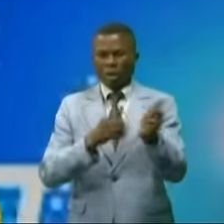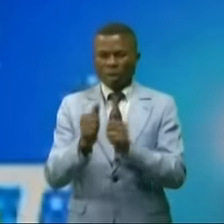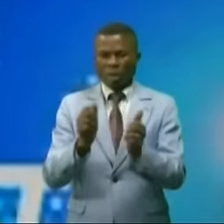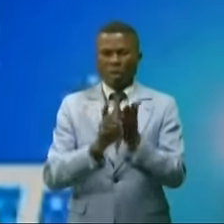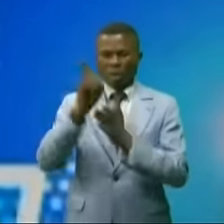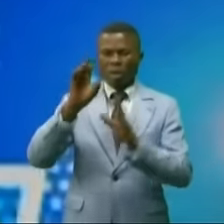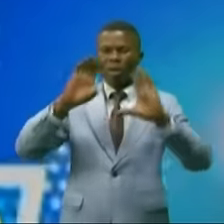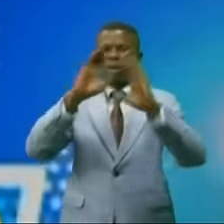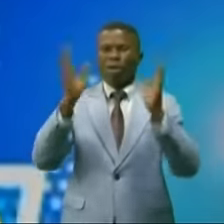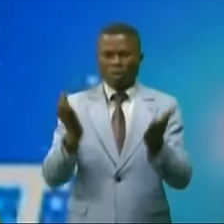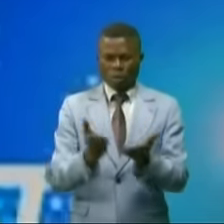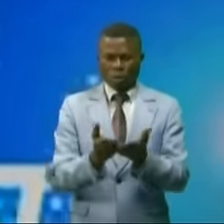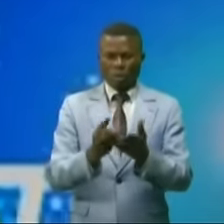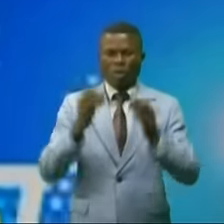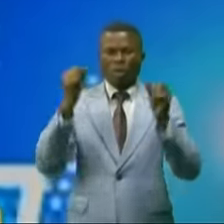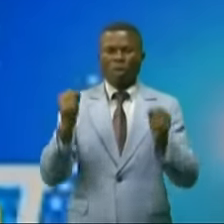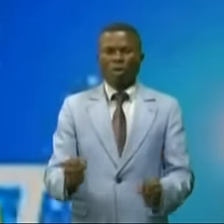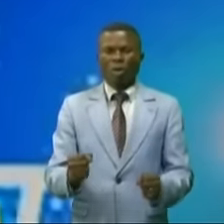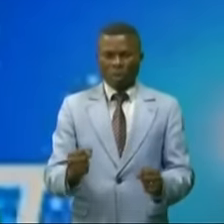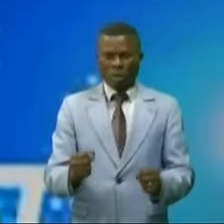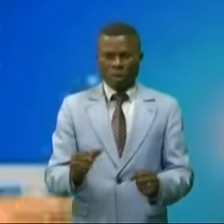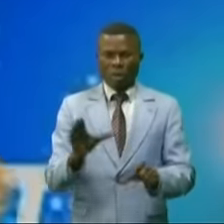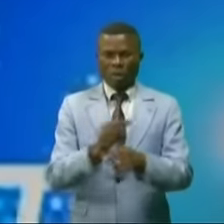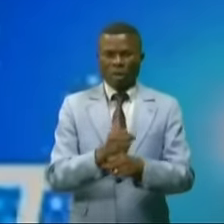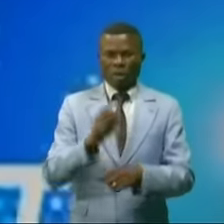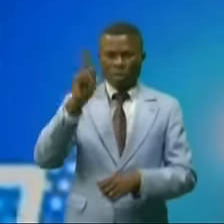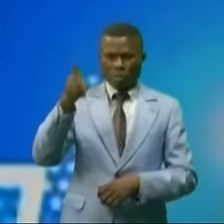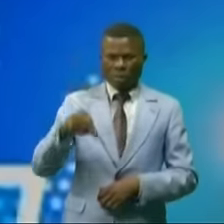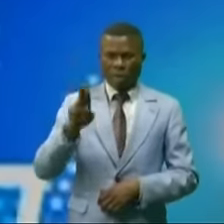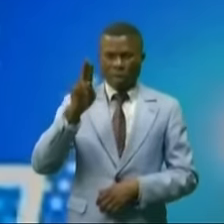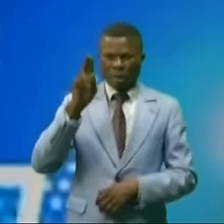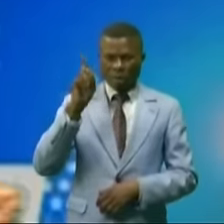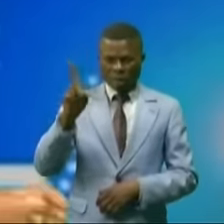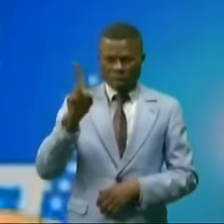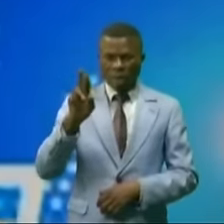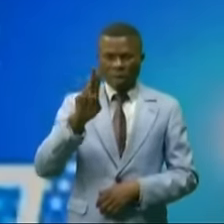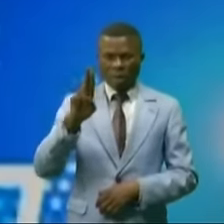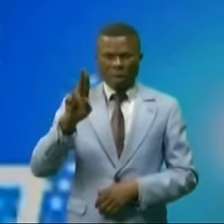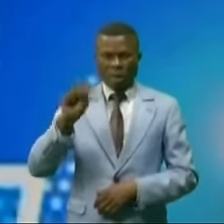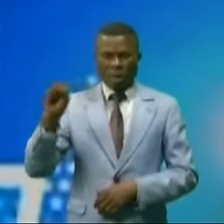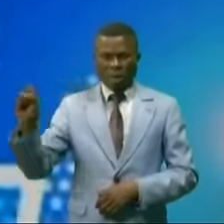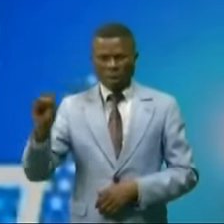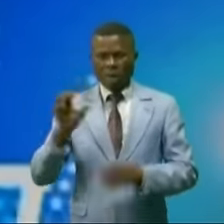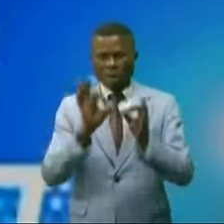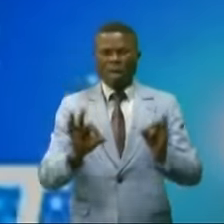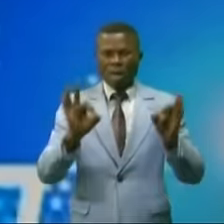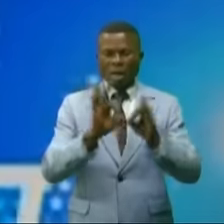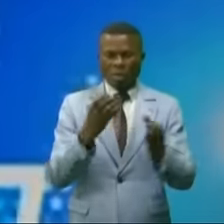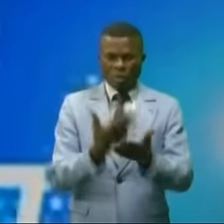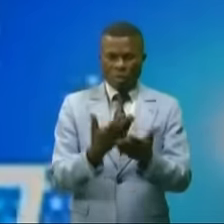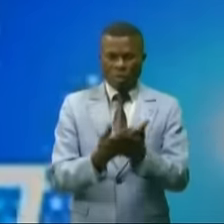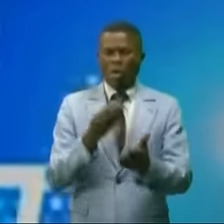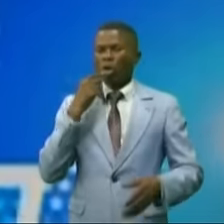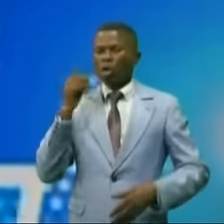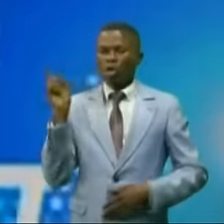relèvement communautaire et stabilisation en sigle PDDRCS, vu la nécessité et l'urgence